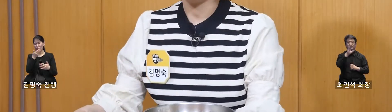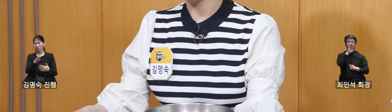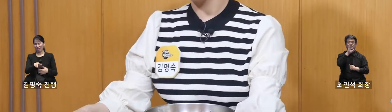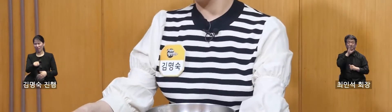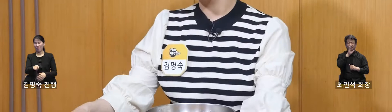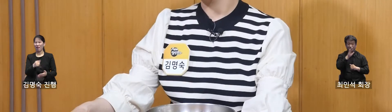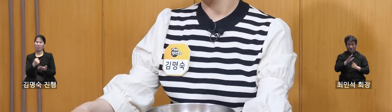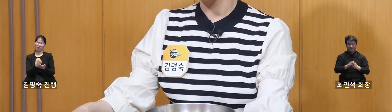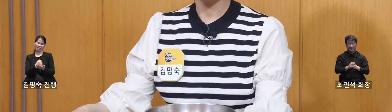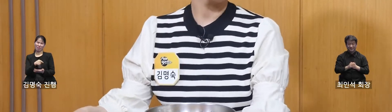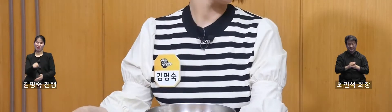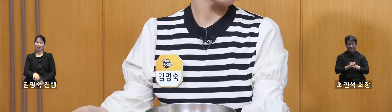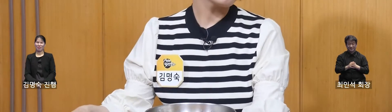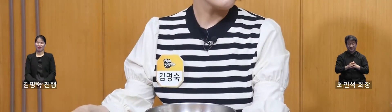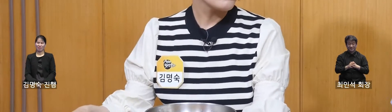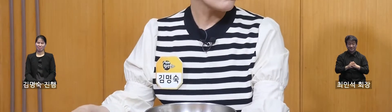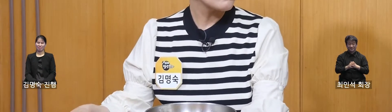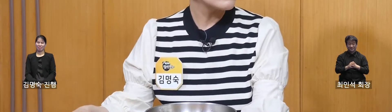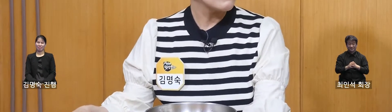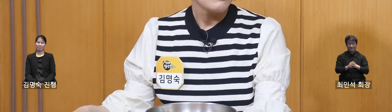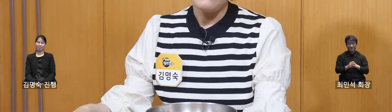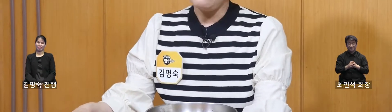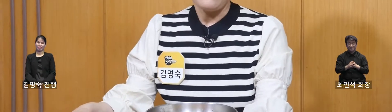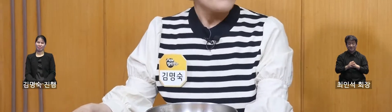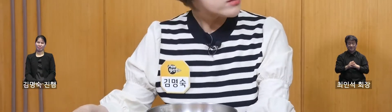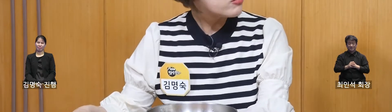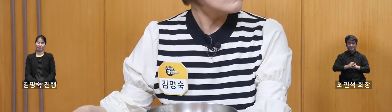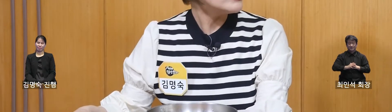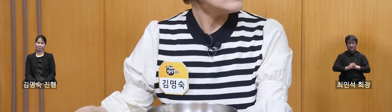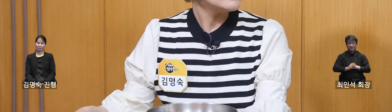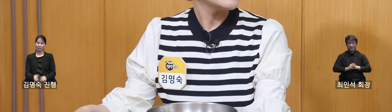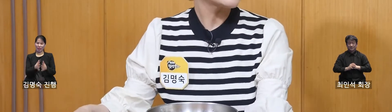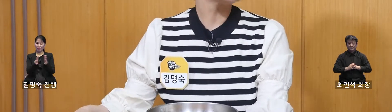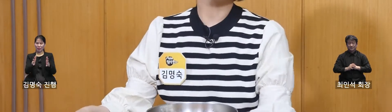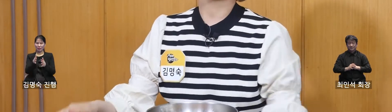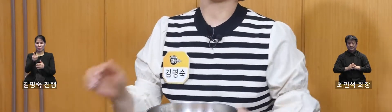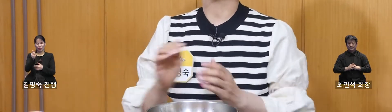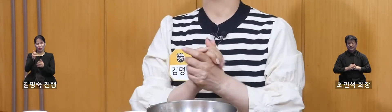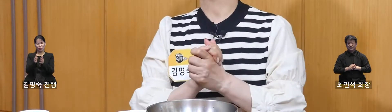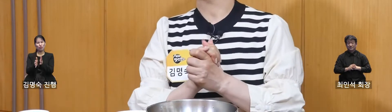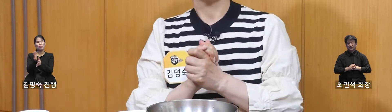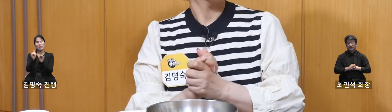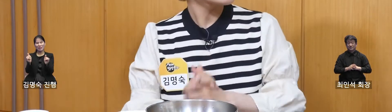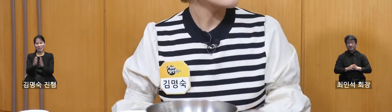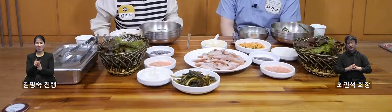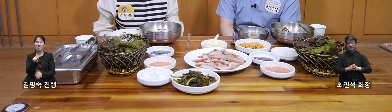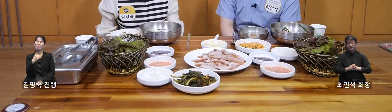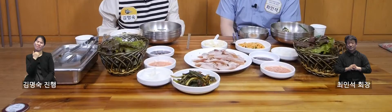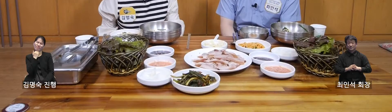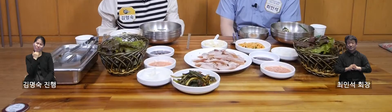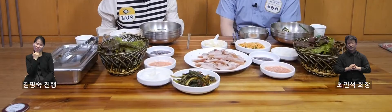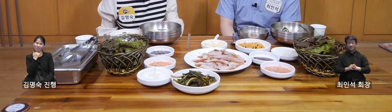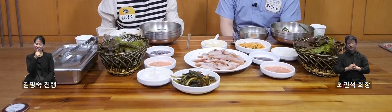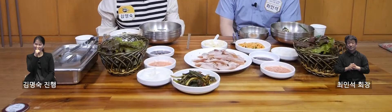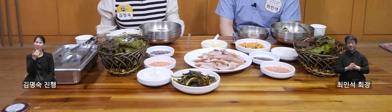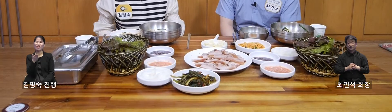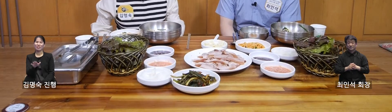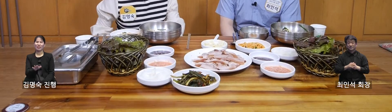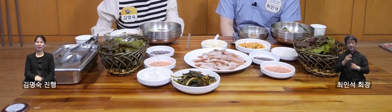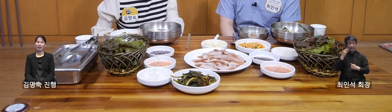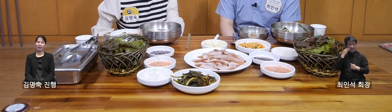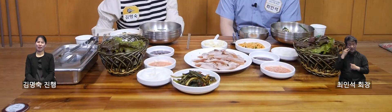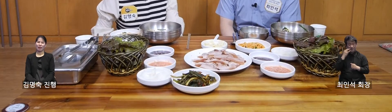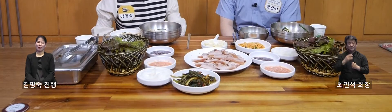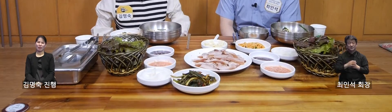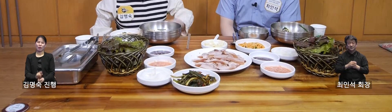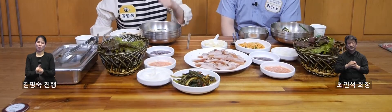아, 진짜 너무 안타까워요. 그냥 아파트 주민들이 그거 하기만을 그냥 손꼽아 기다리는데